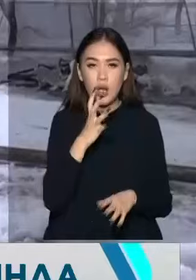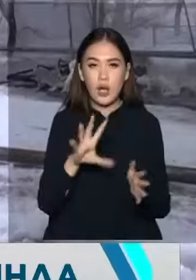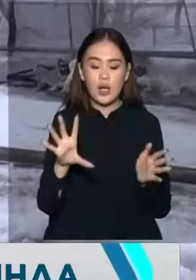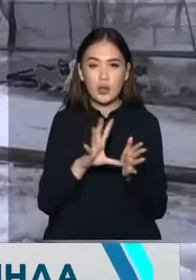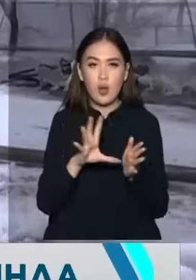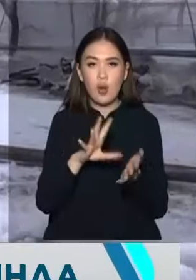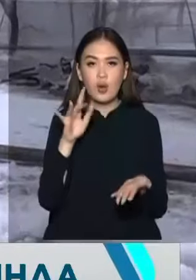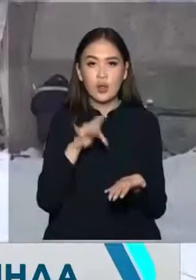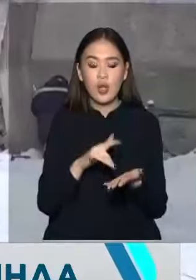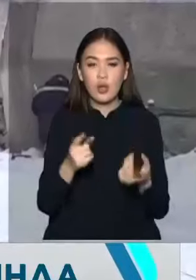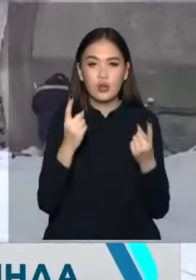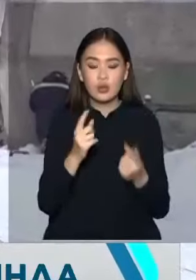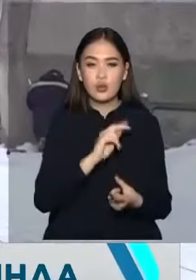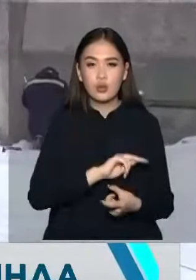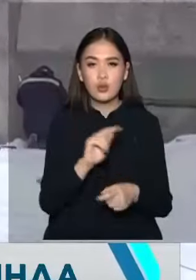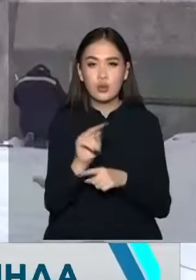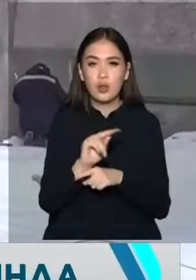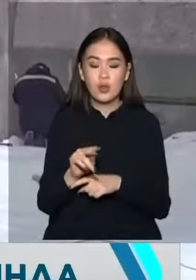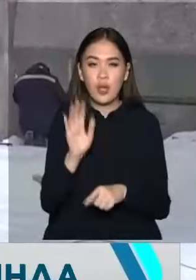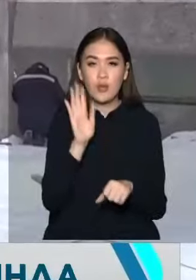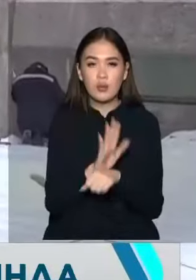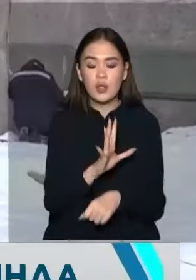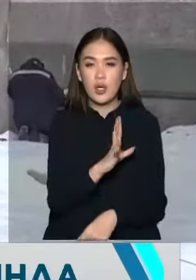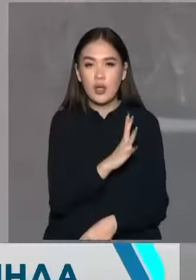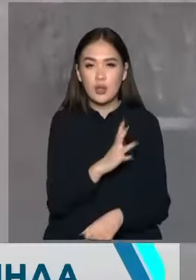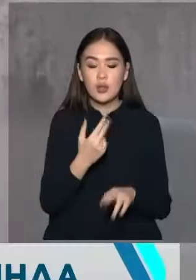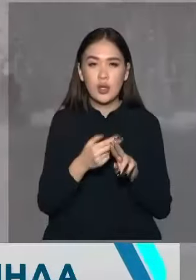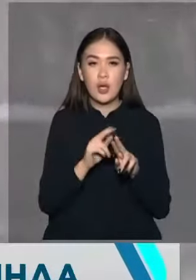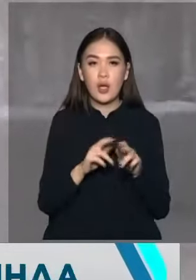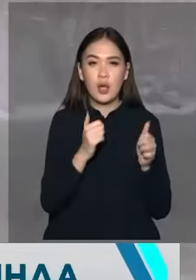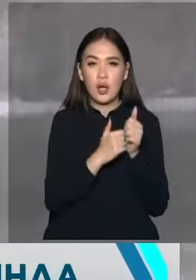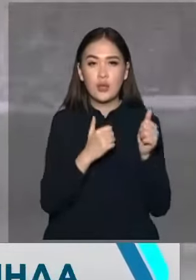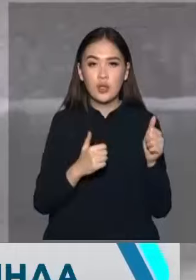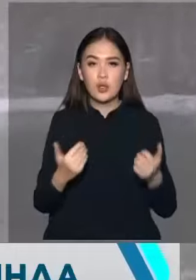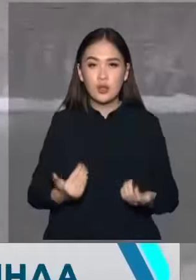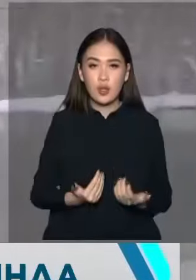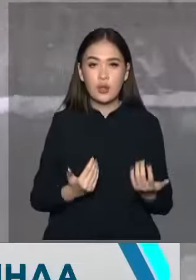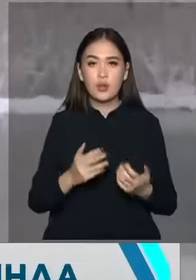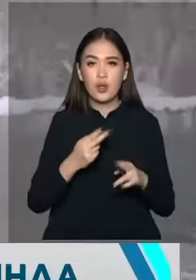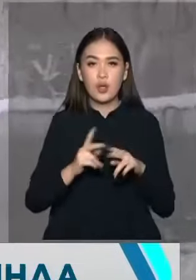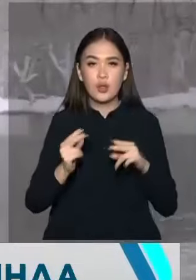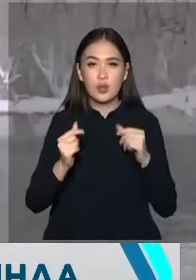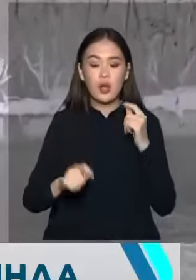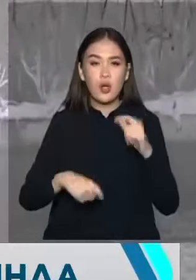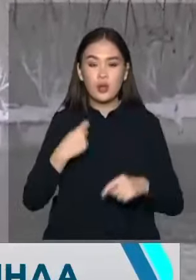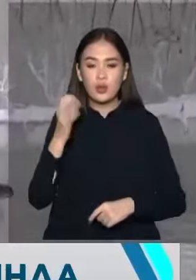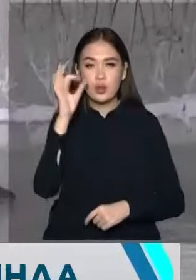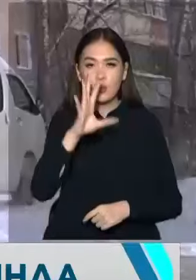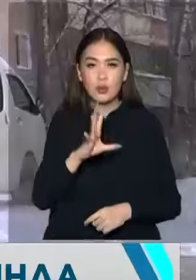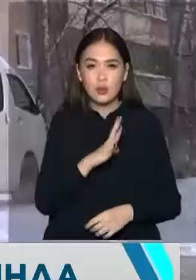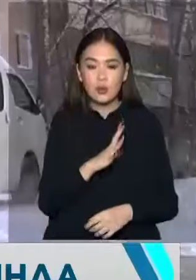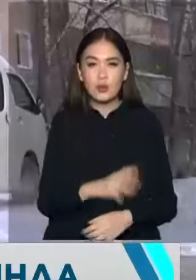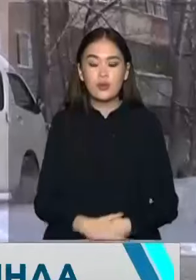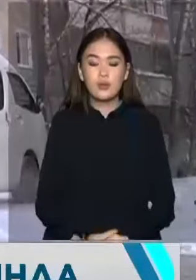орталығын күрделі жөндеуден өткізуді тапсырған жөндеді. Сонымен қатар тұрғындардың шығынын өтеу мәселесіне тоқталды.